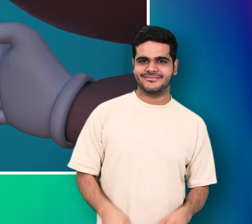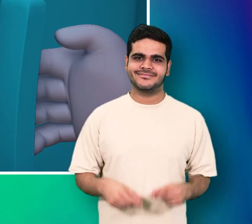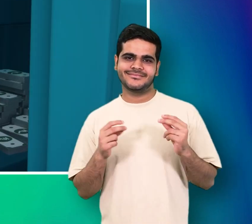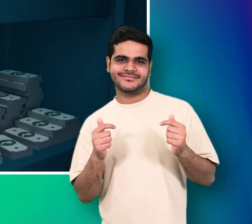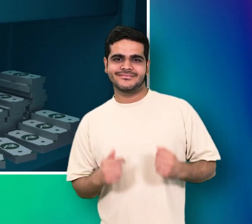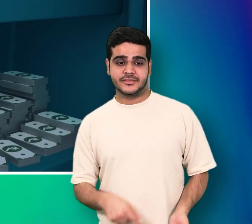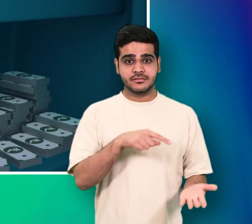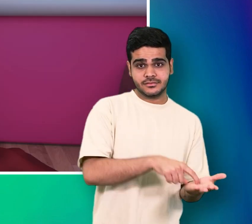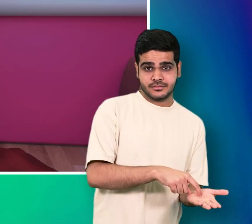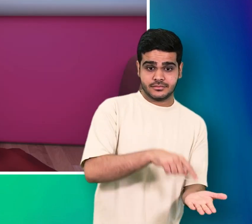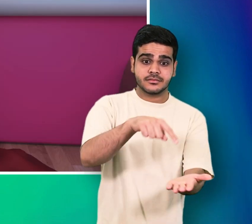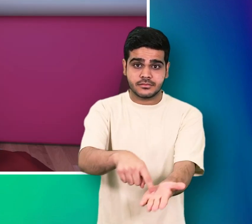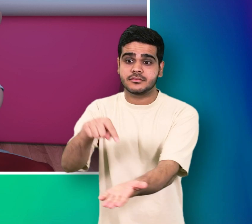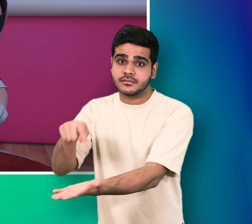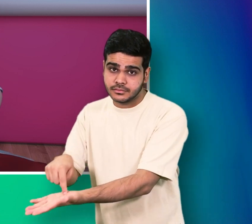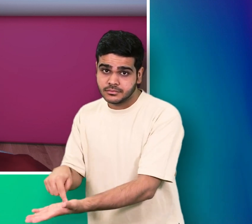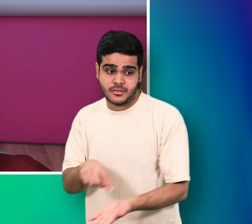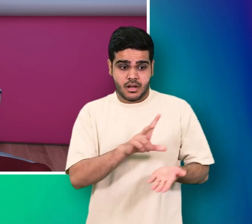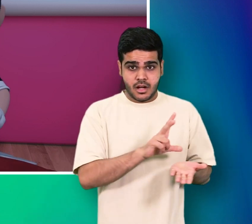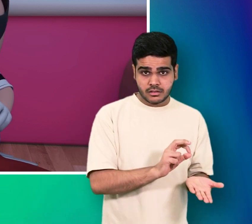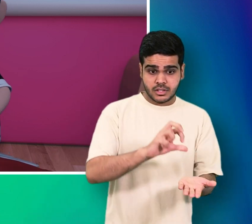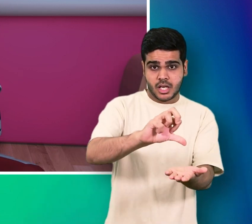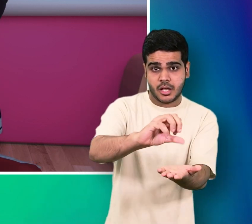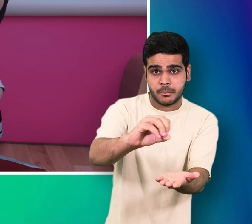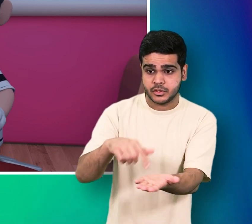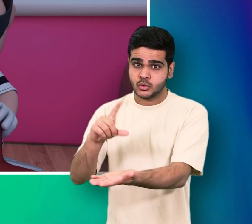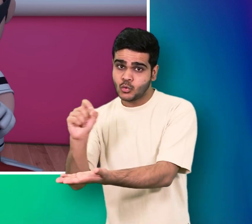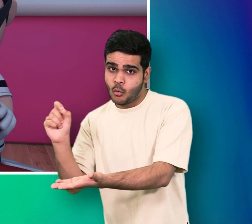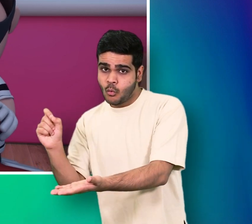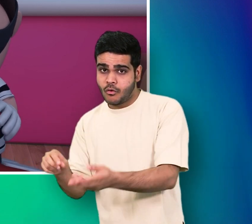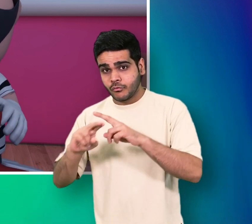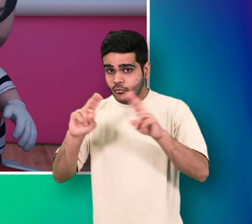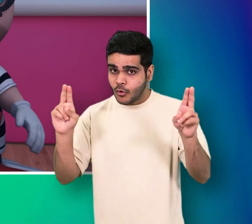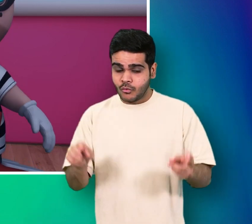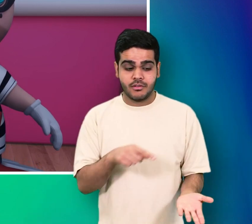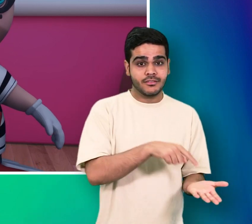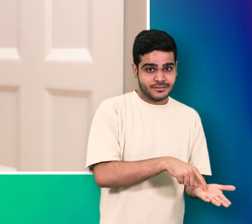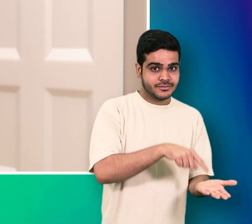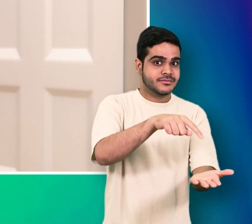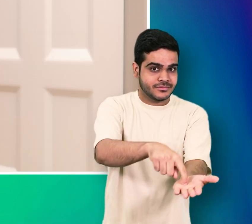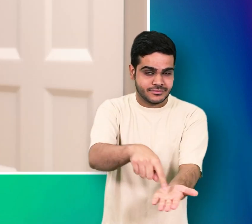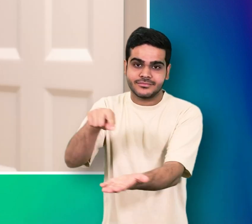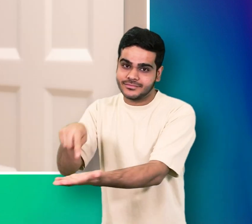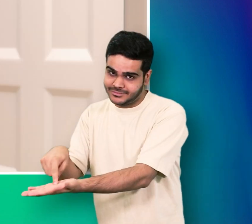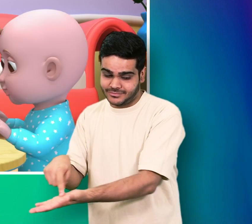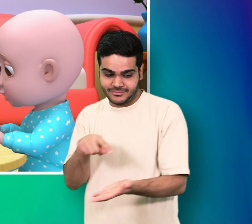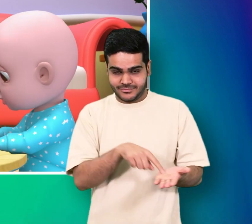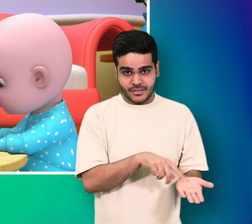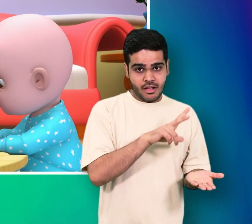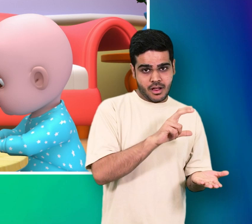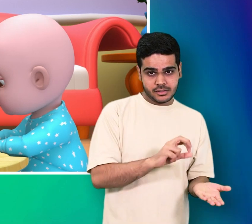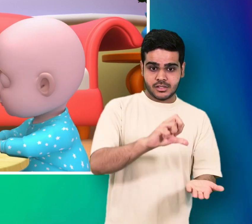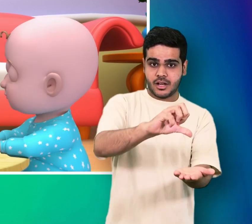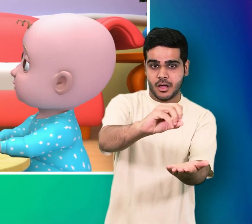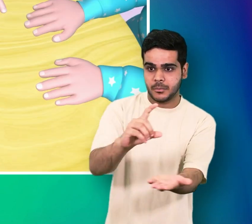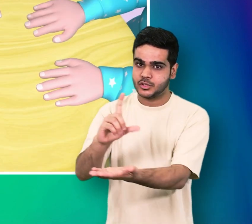अक्कड़ बक्कड़ बम्बे बो, 80 90 पूरे 100। अक्कड़ बक्कड़ बम्बे बो, 80 90